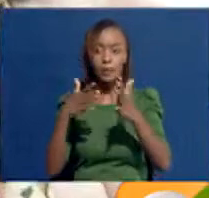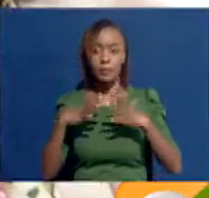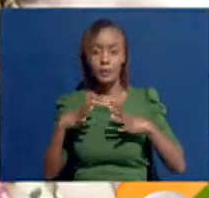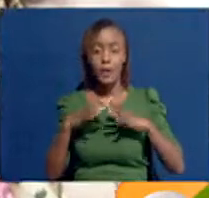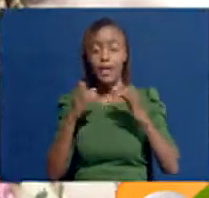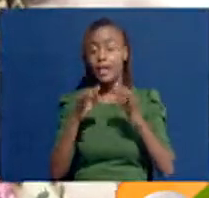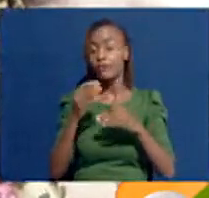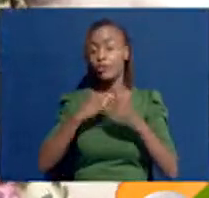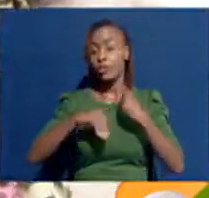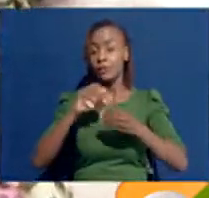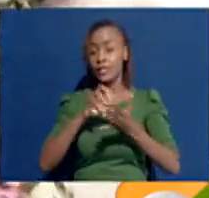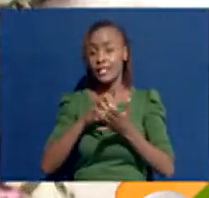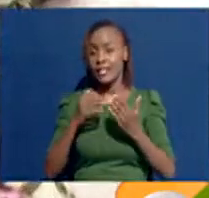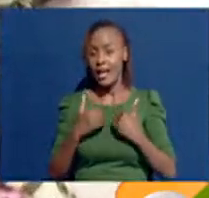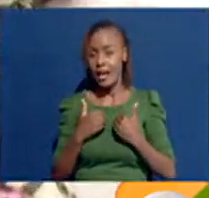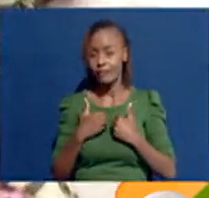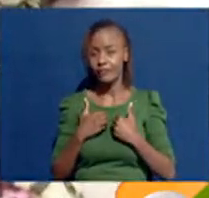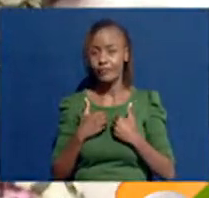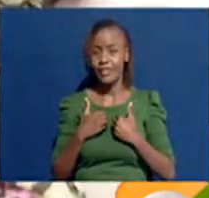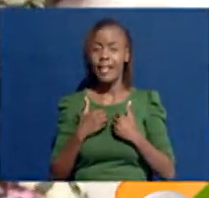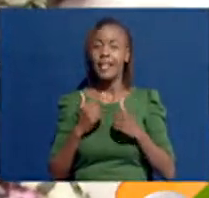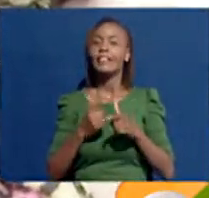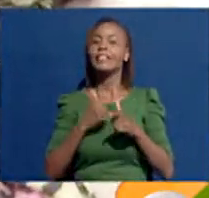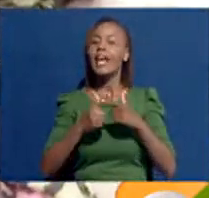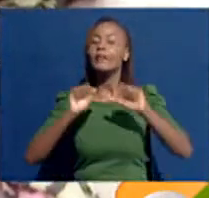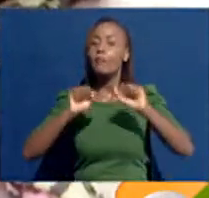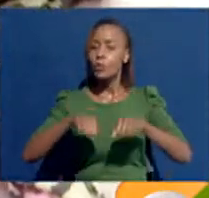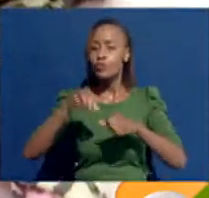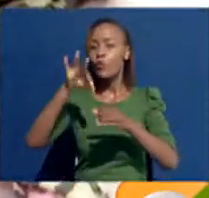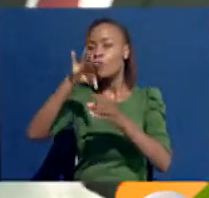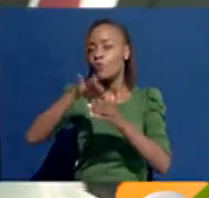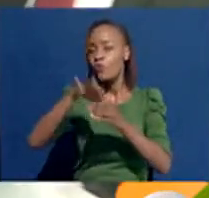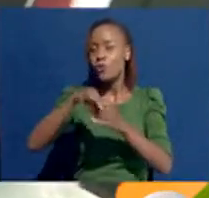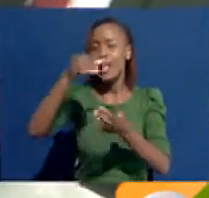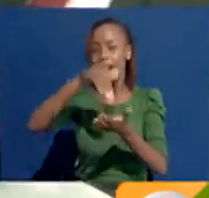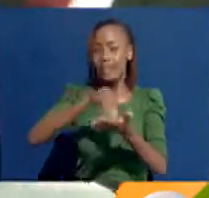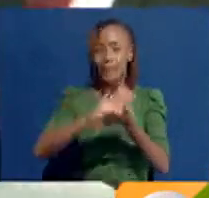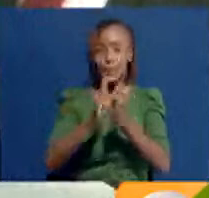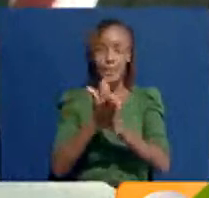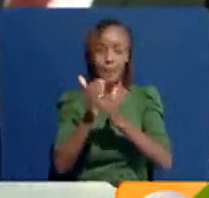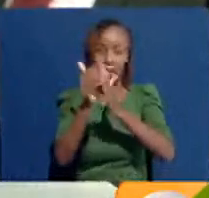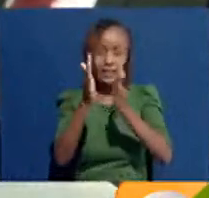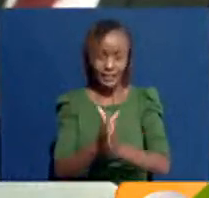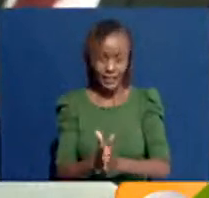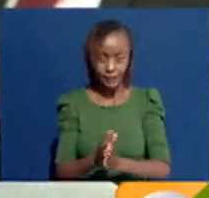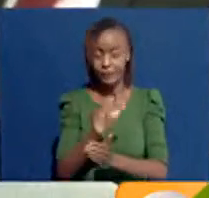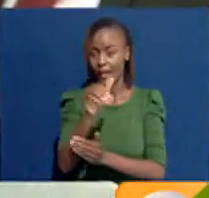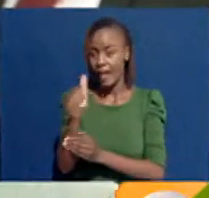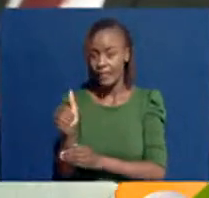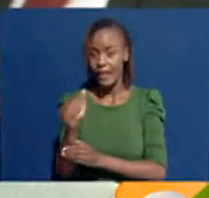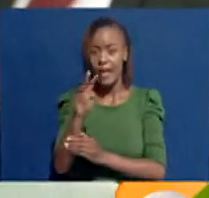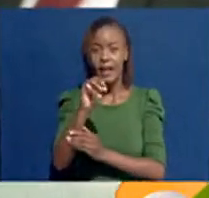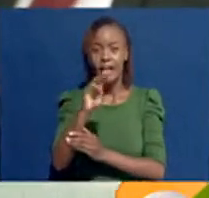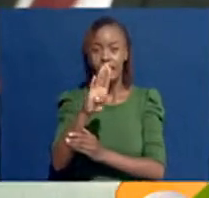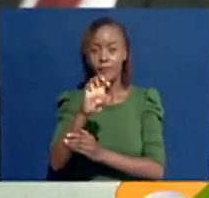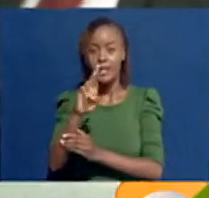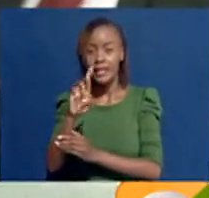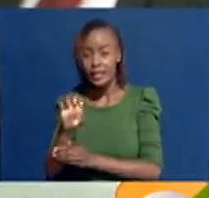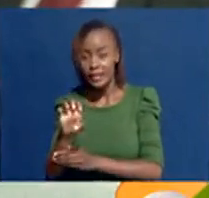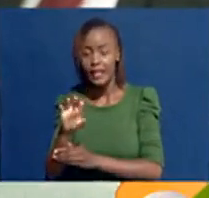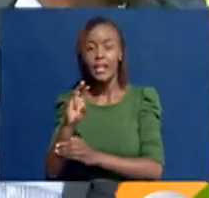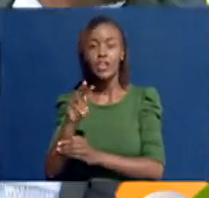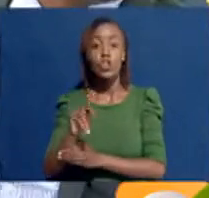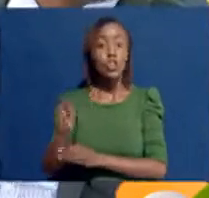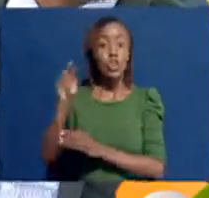na hatia ya ufisadi kuchaguliwa katika nyadhifa mbalimbali. Huku mswada wa mbunge wa Mbere North Goeffrey Ruku